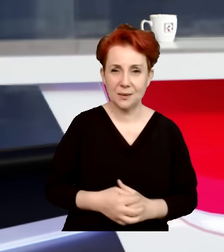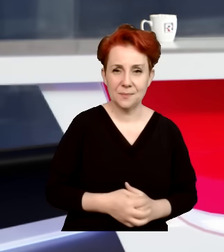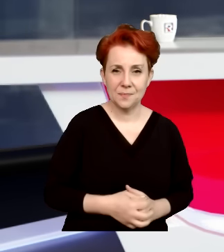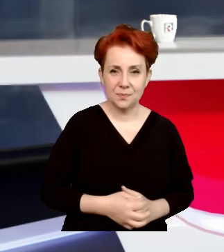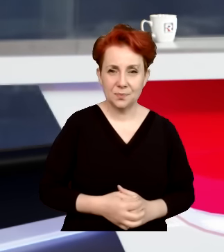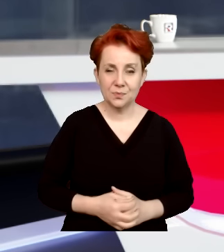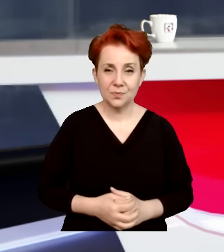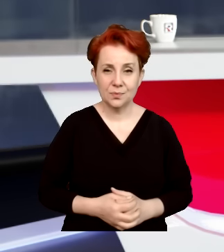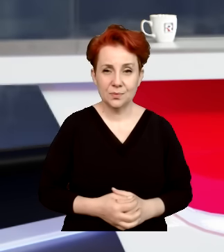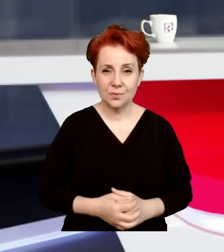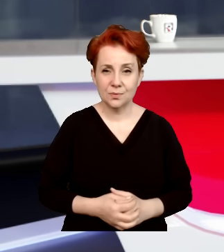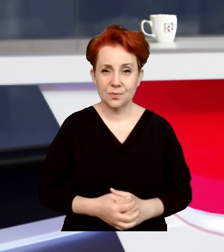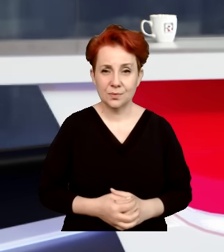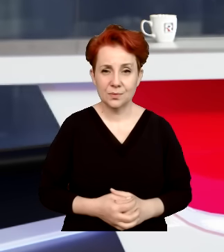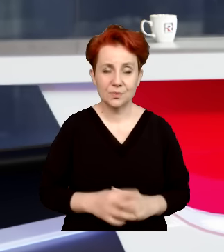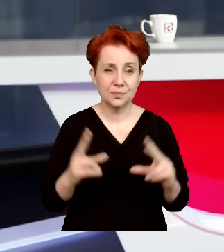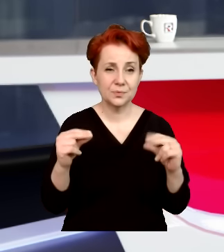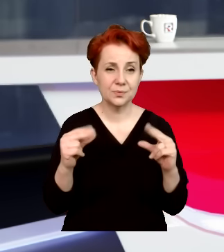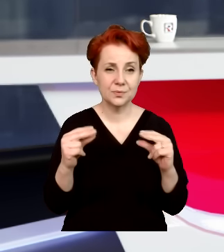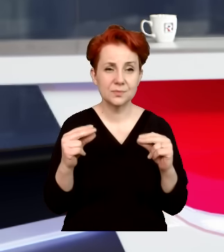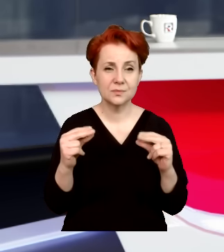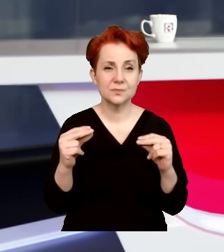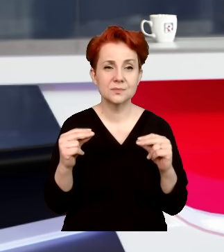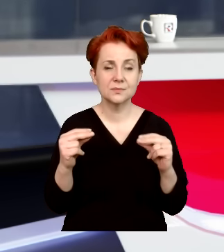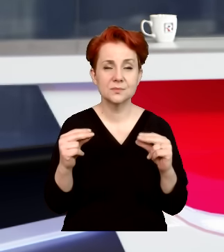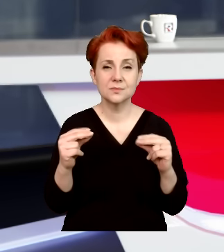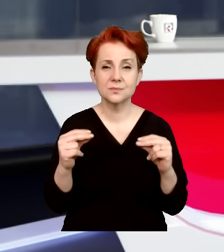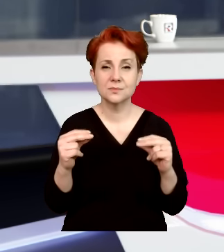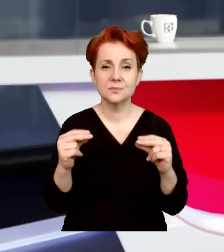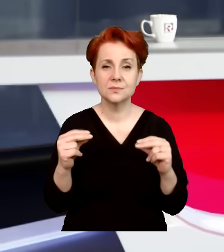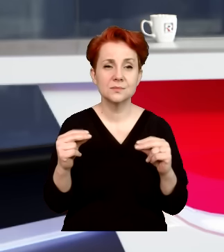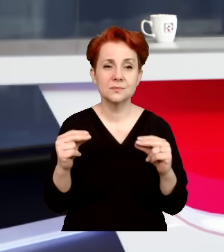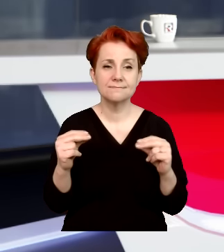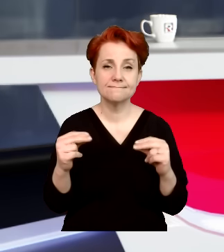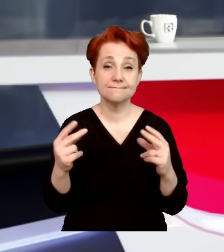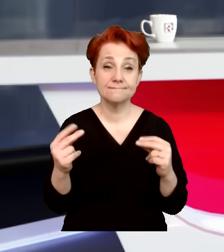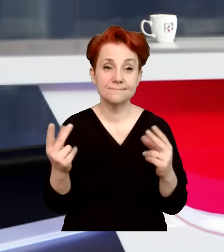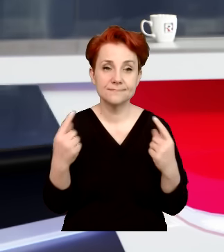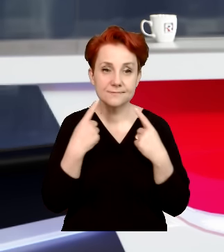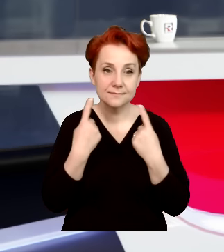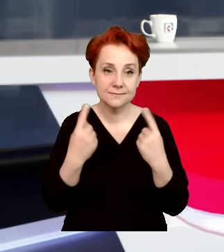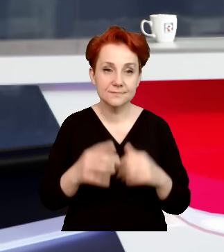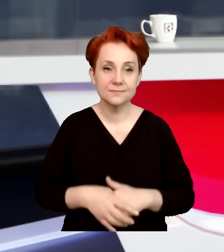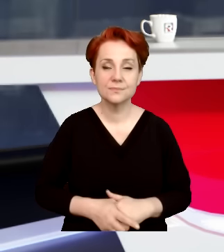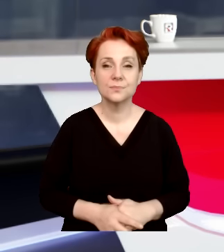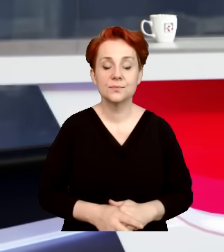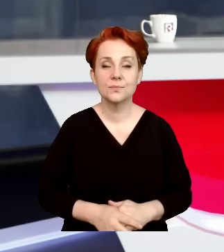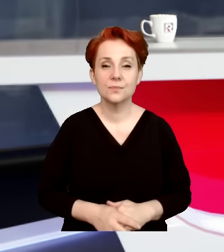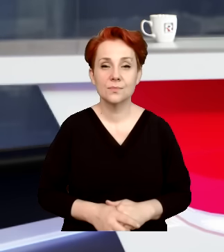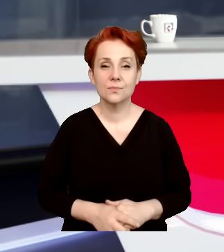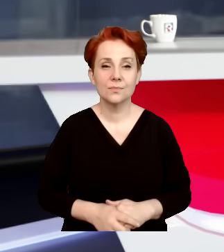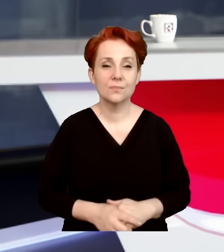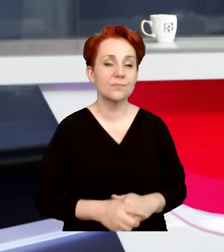strażackich akurat w te miejsca, no, w których trwa kampania wyborcza. Ale wozy strażackie nie są potrzebne, to nie oczywiście, były dobre decyzje. Są. No właśnie, ale w tym konkretnych miejscach, w których trwa kampania,